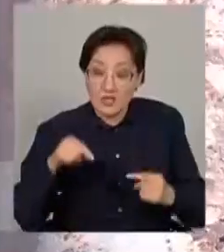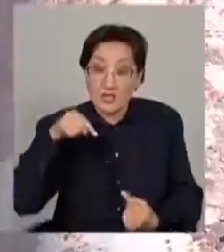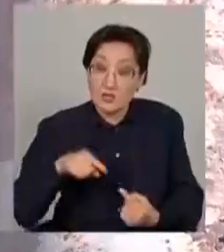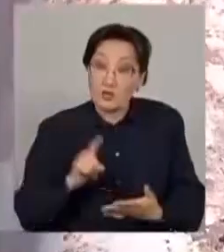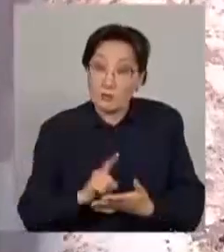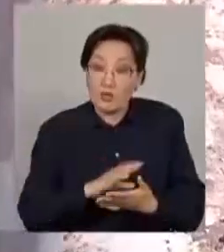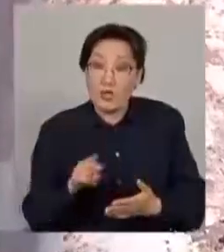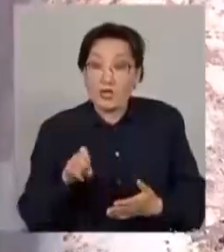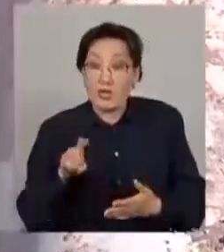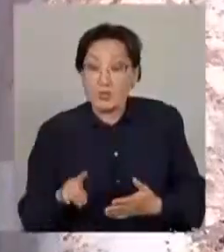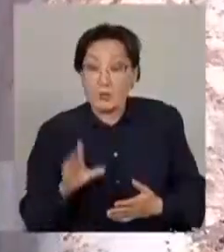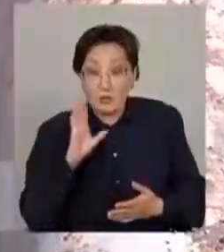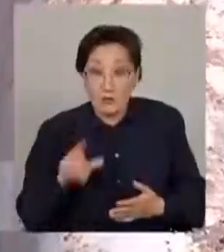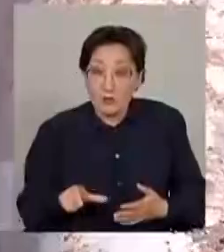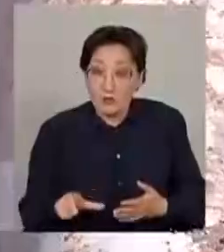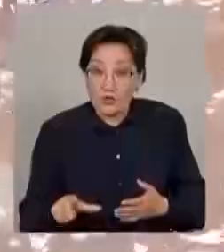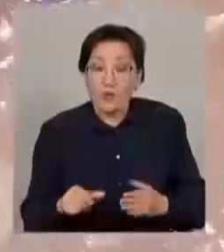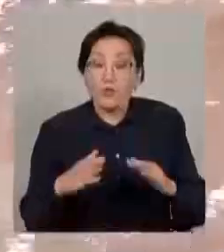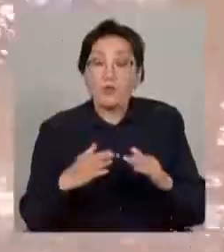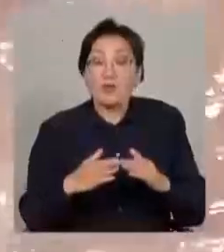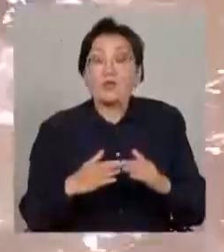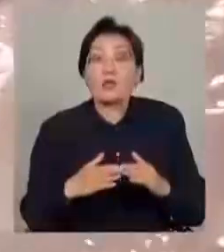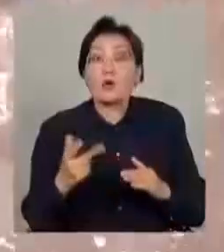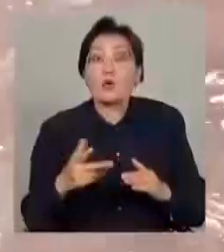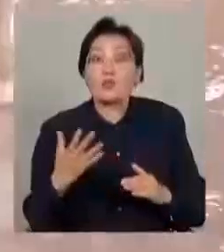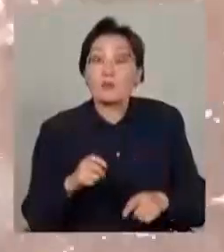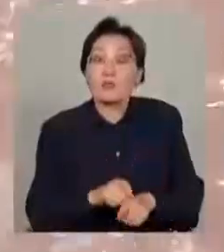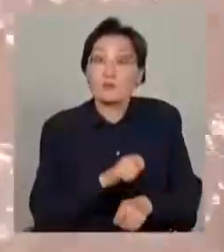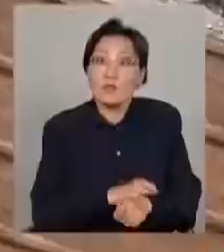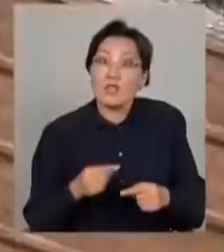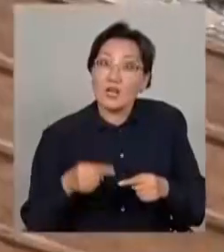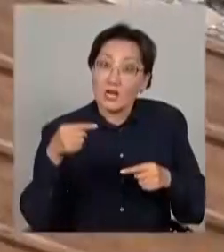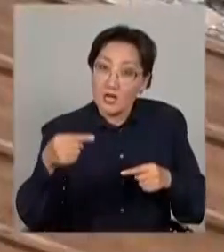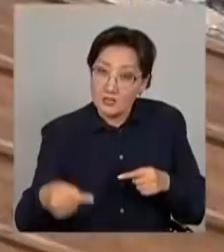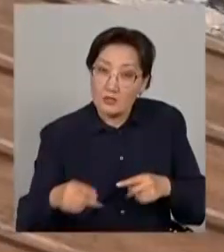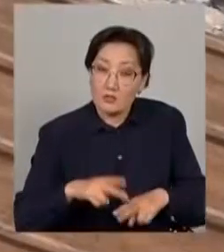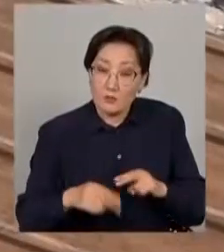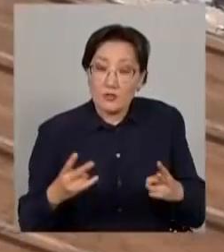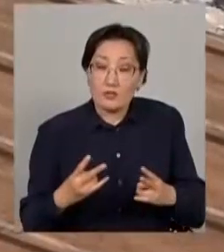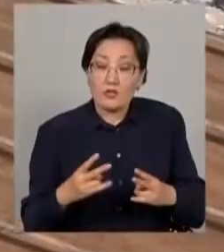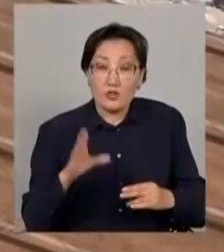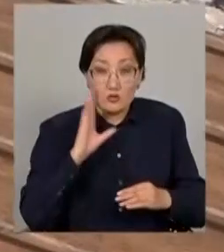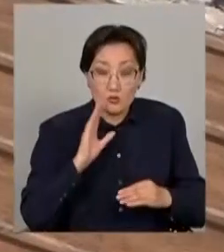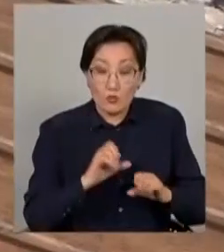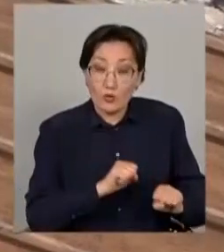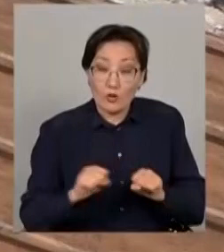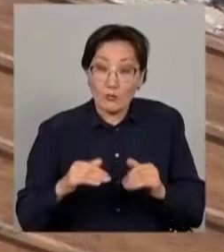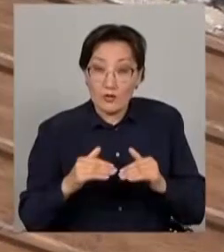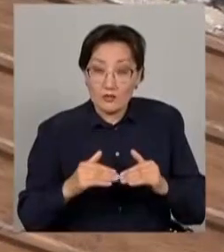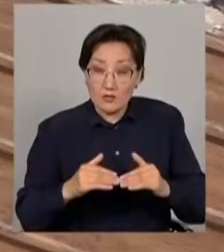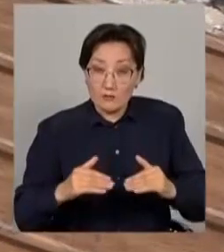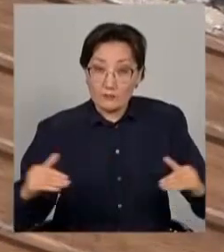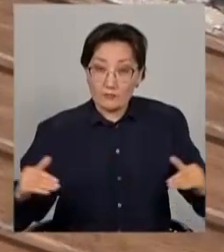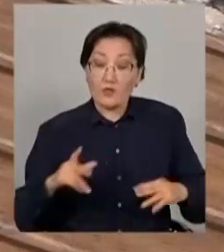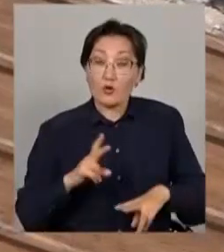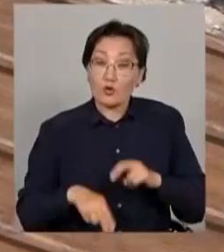Мәселен, Қарғалы өзені бойындағы ғимараттар 35 метр қашықтықта салыну керек екен. Су қорғау белдеуіне құрылыс нысанын заңсыз